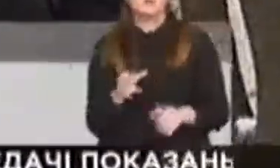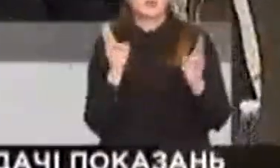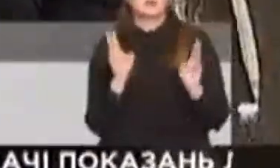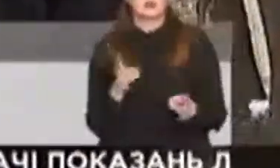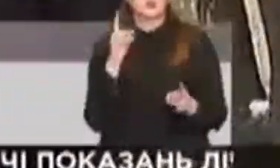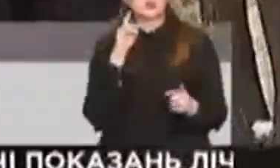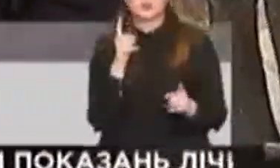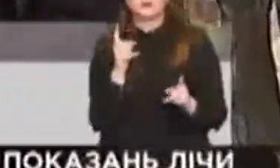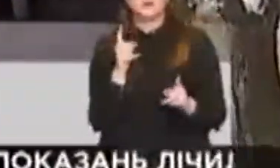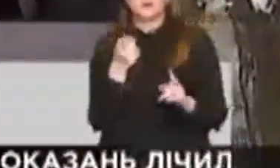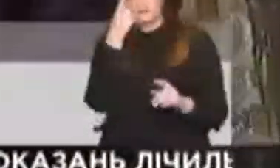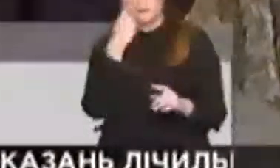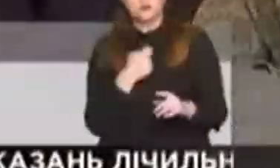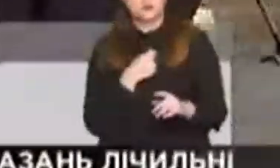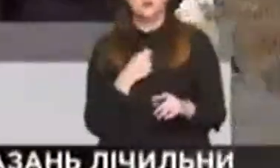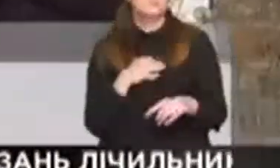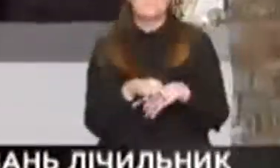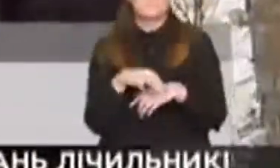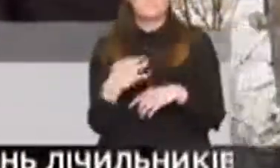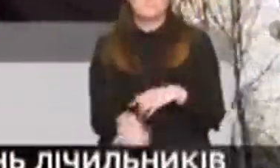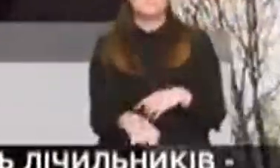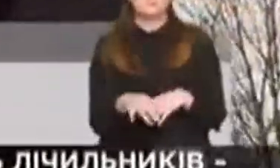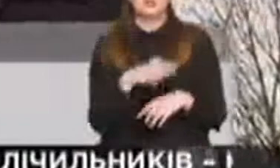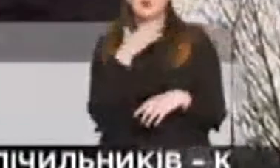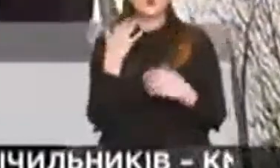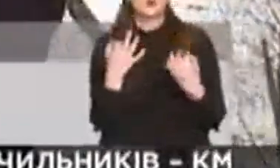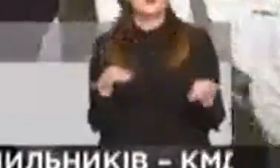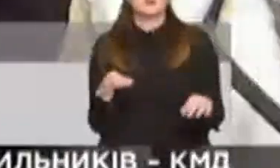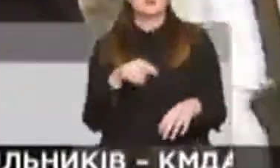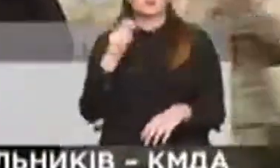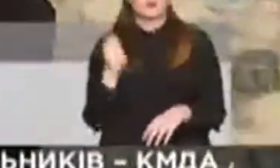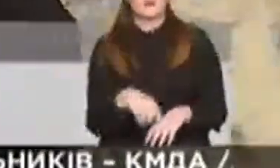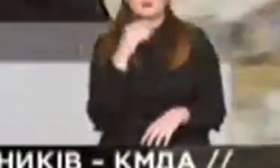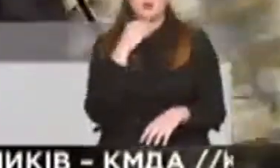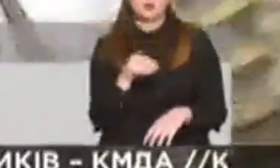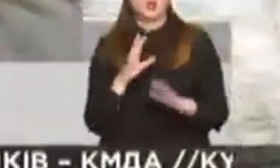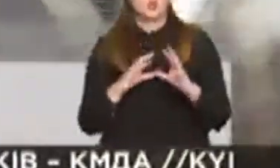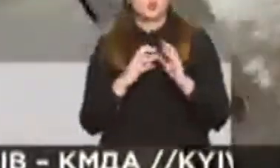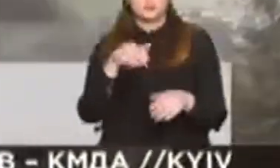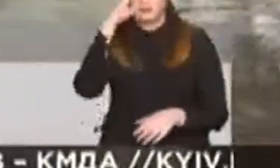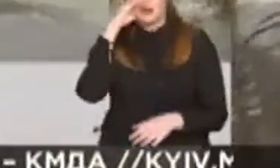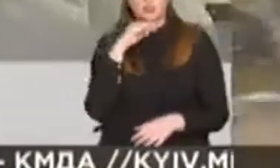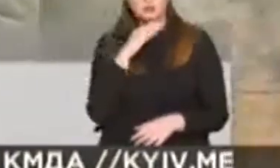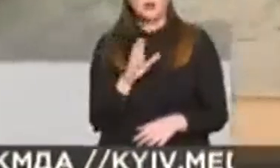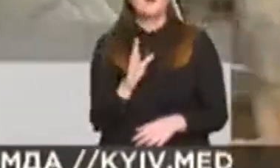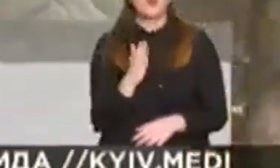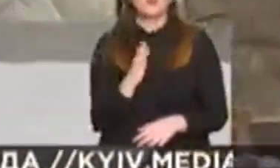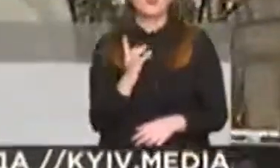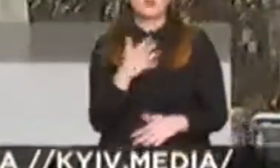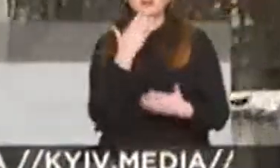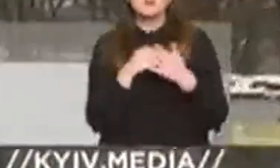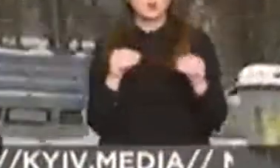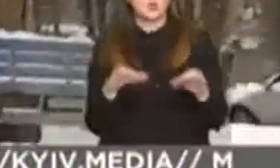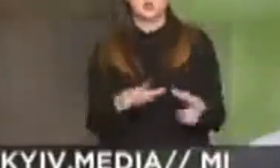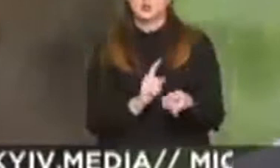родина пережила боляче, особливо донька. Оля не хотіла відпускати на війну найкращого у світі татка. Та Володимир своє